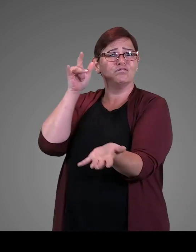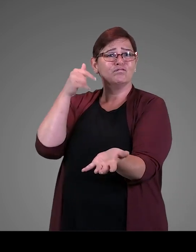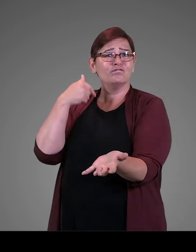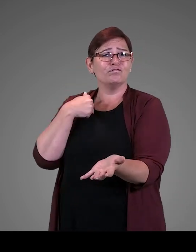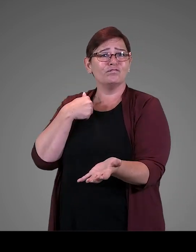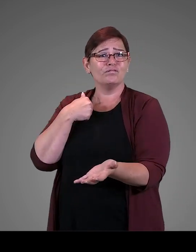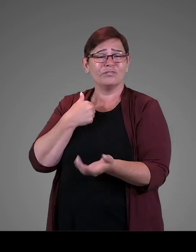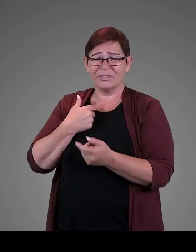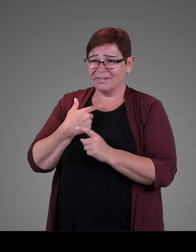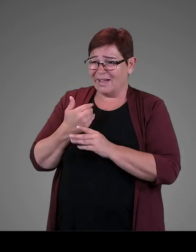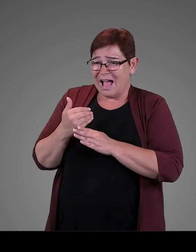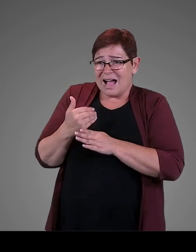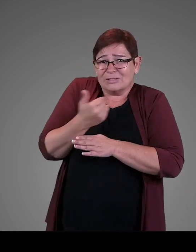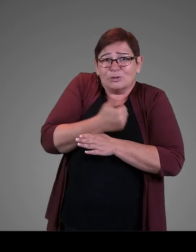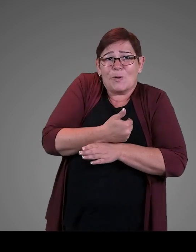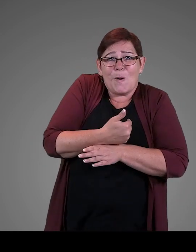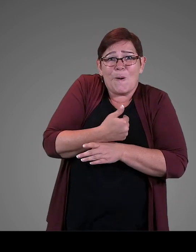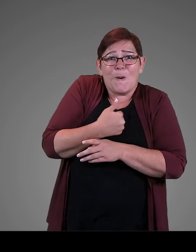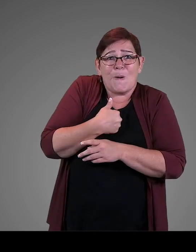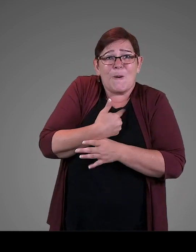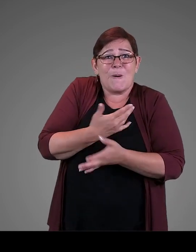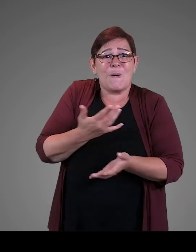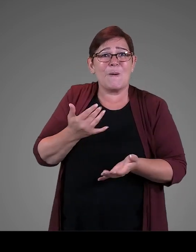J'en ai profité, était juste à côté.